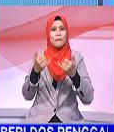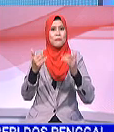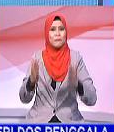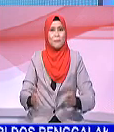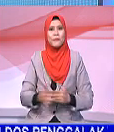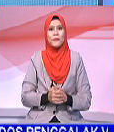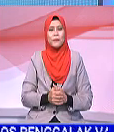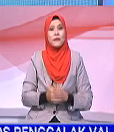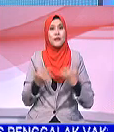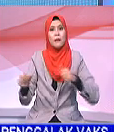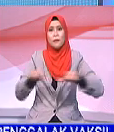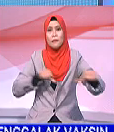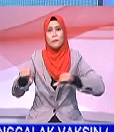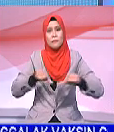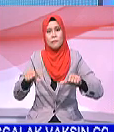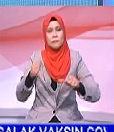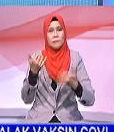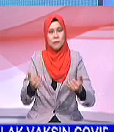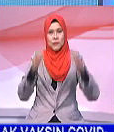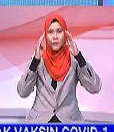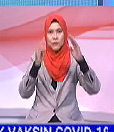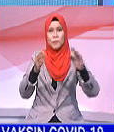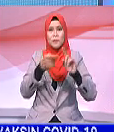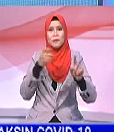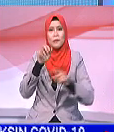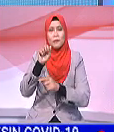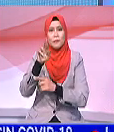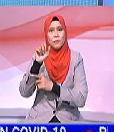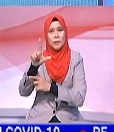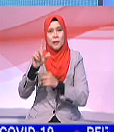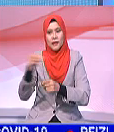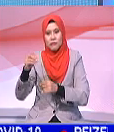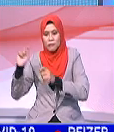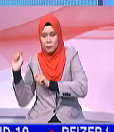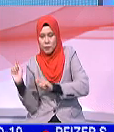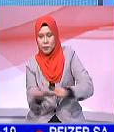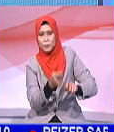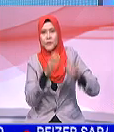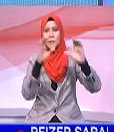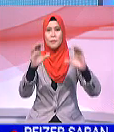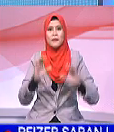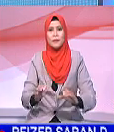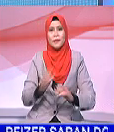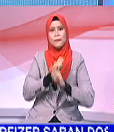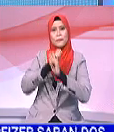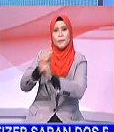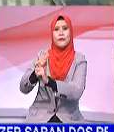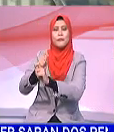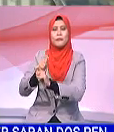buahnya. Faktor kecergasan antara yang ditekankan oleh Arul selain teknik pukulan sudut penalti dan pertahan.